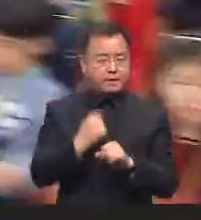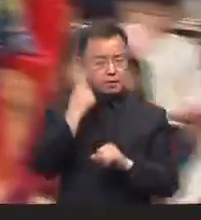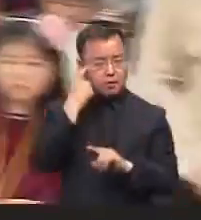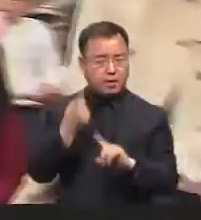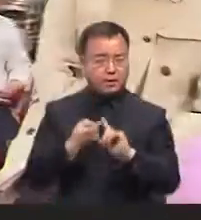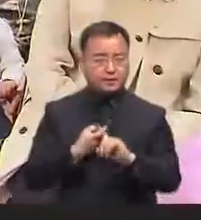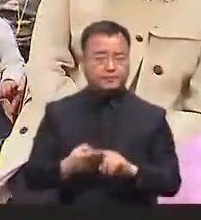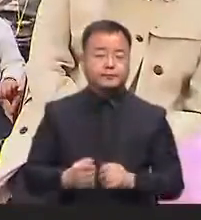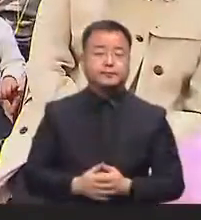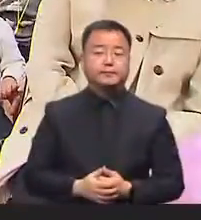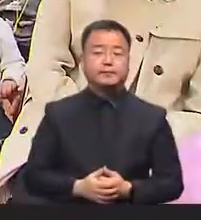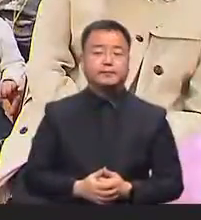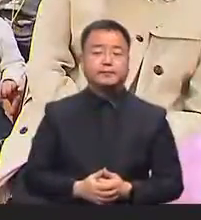ss 환경입니다